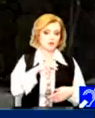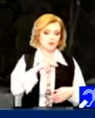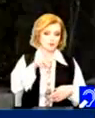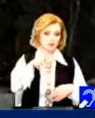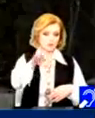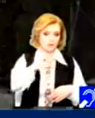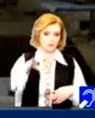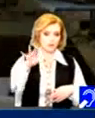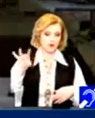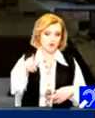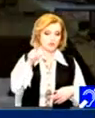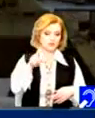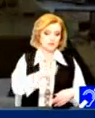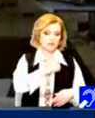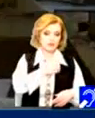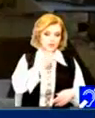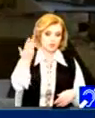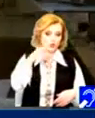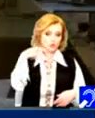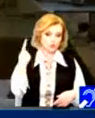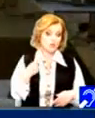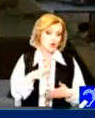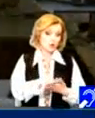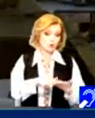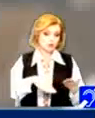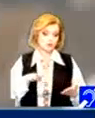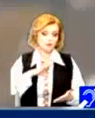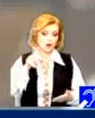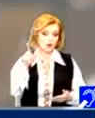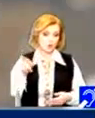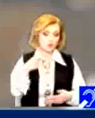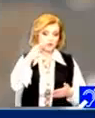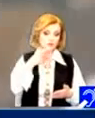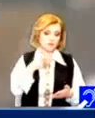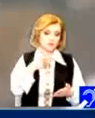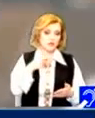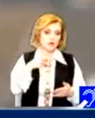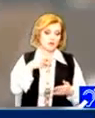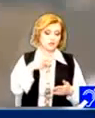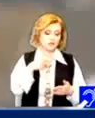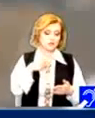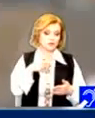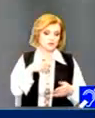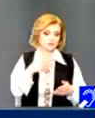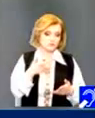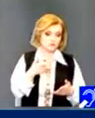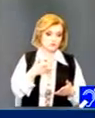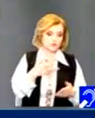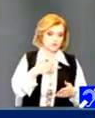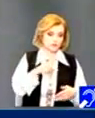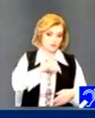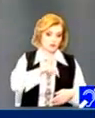secionistă. Spre exemplu, grupul operativ al trupelor ruse continuă să promoveze și să implice populația din regiune în activități cu